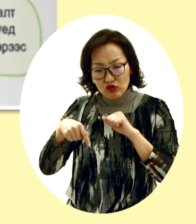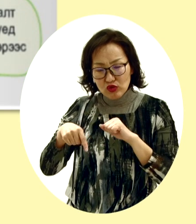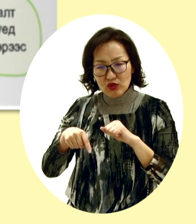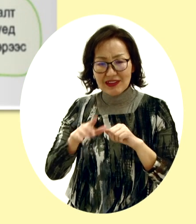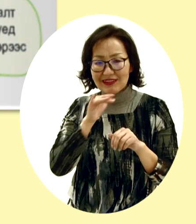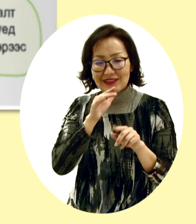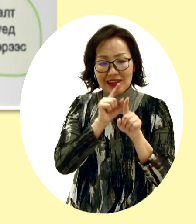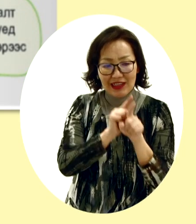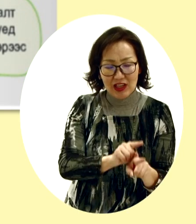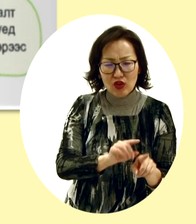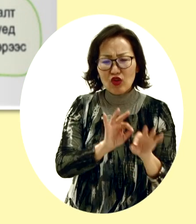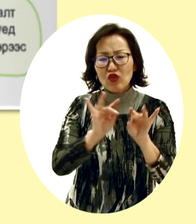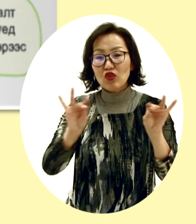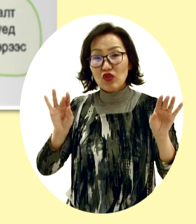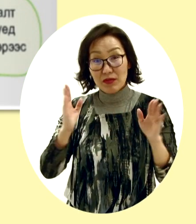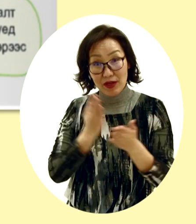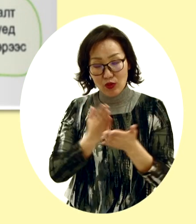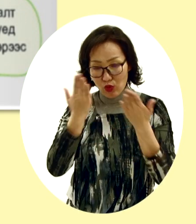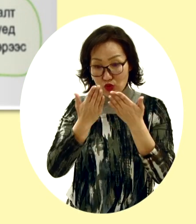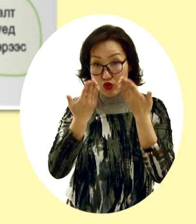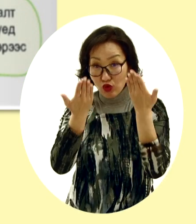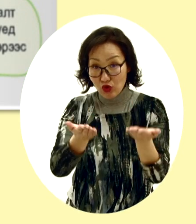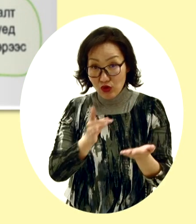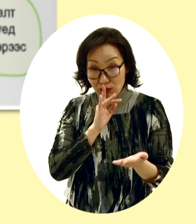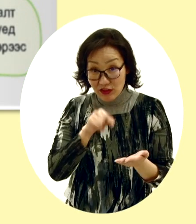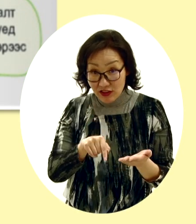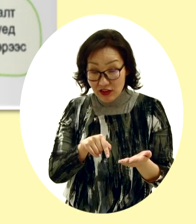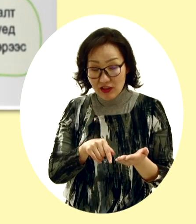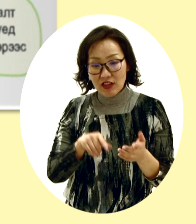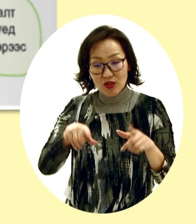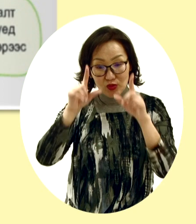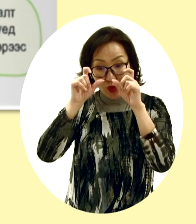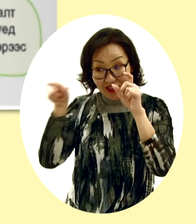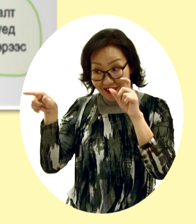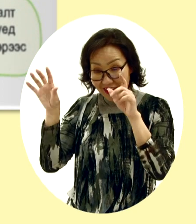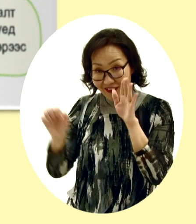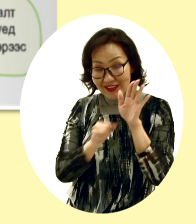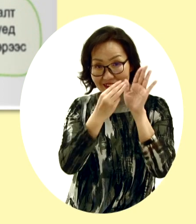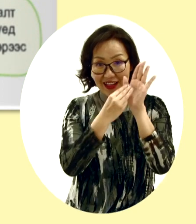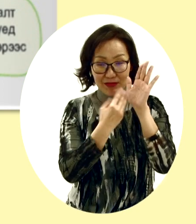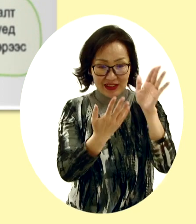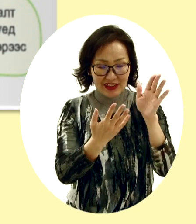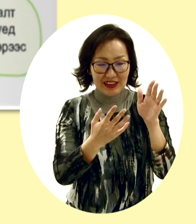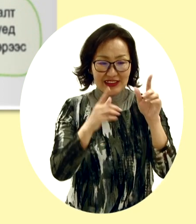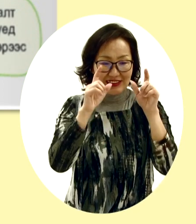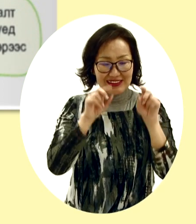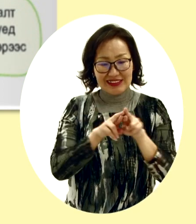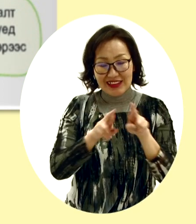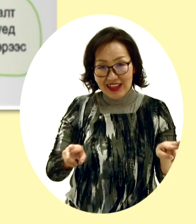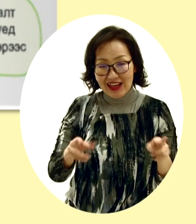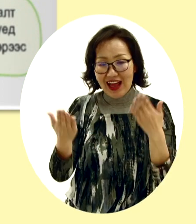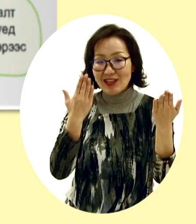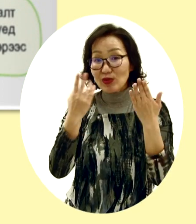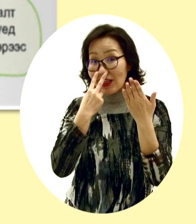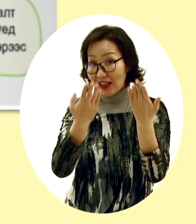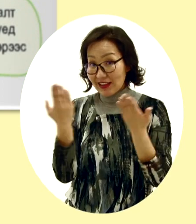нь насаа дагаад өөр өөр байдгаа гэдгийг уншиж өгөх. Мөн зураг дээрээс тайлбарлах хоёрын ялгааг